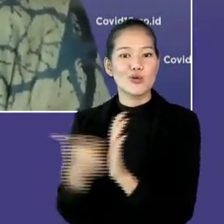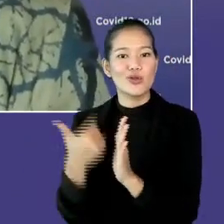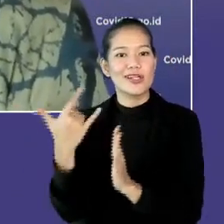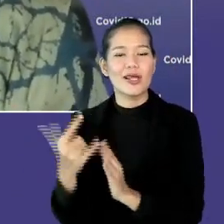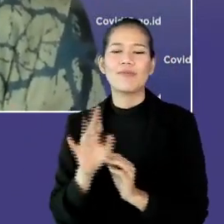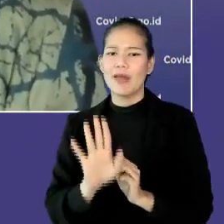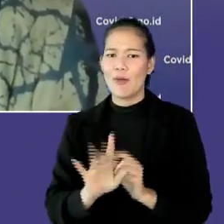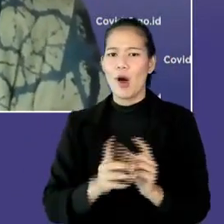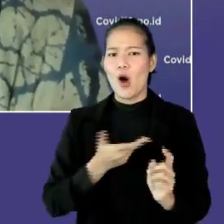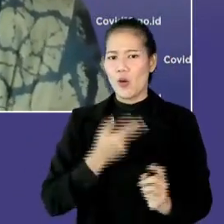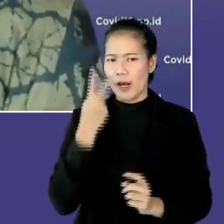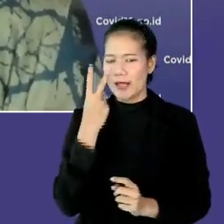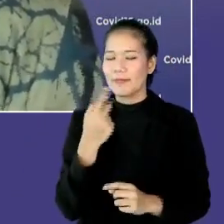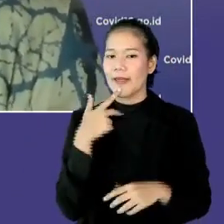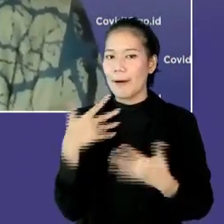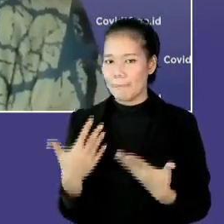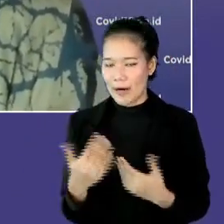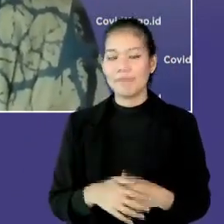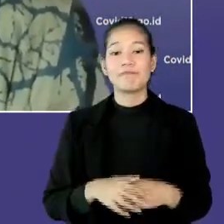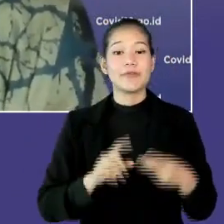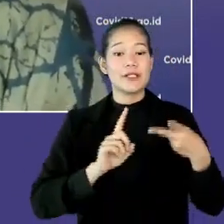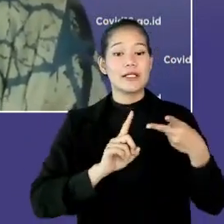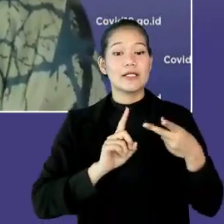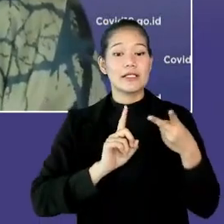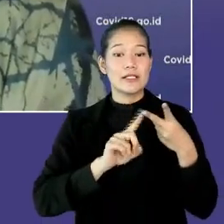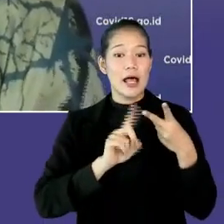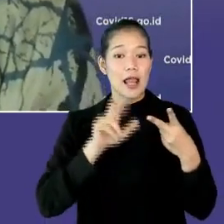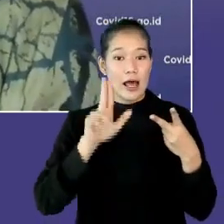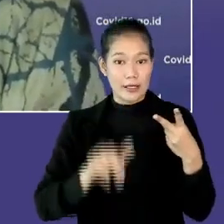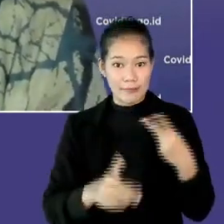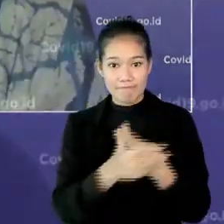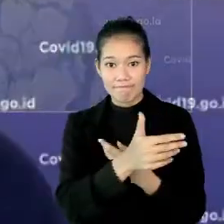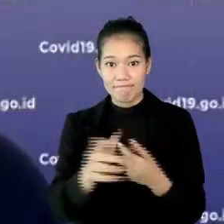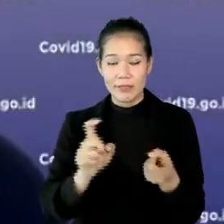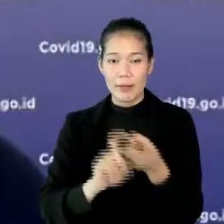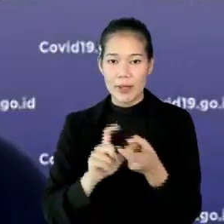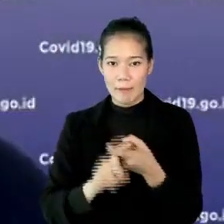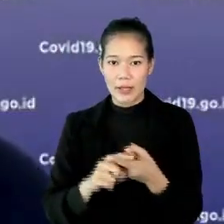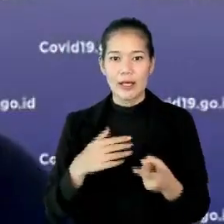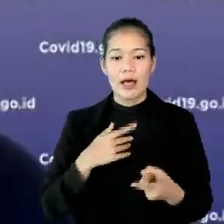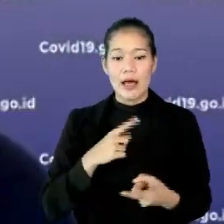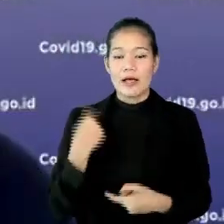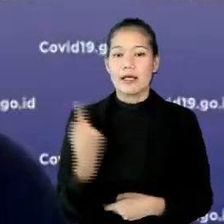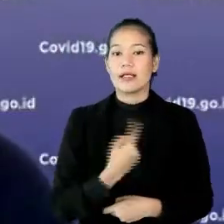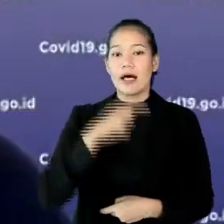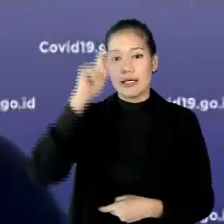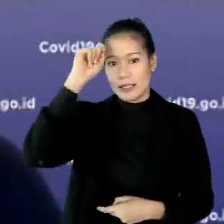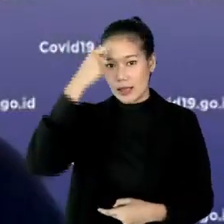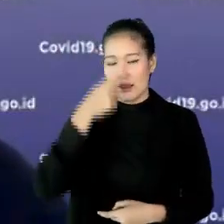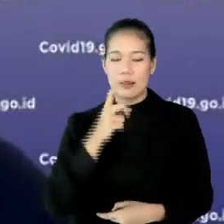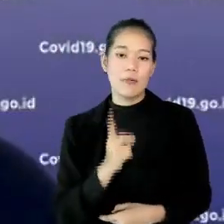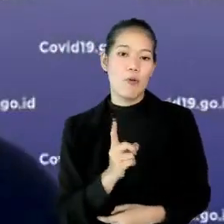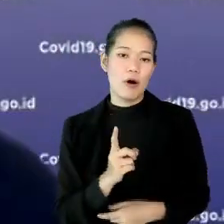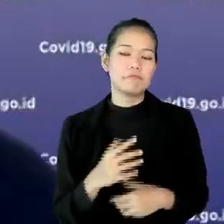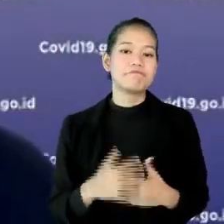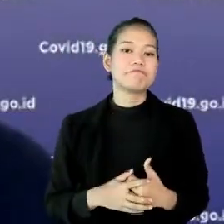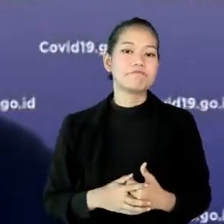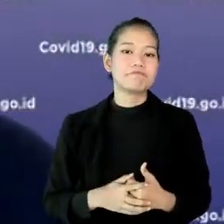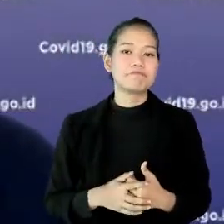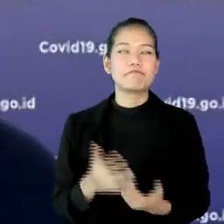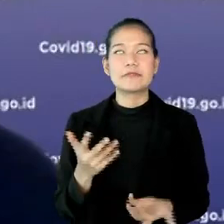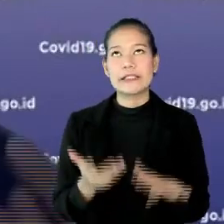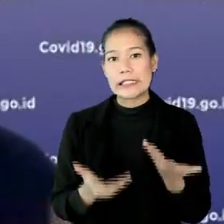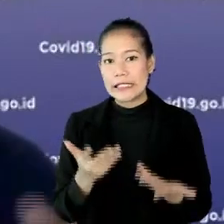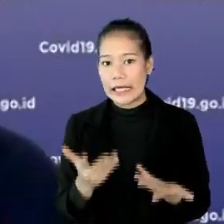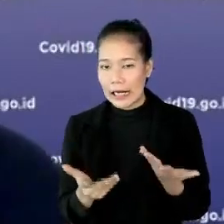lihat. Sama satu lagi barangkali yang saya harus highlight sedikit. Teman-teman sekalian, kita ingat sekali kan bahwa sebetulnya kira-kira